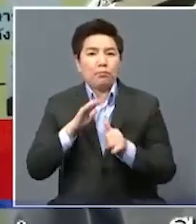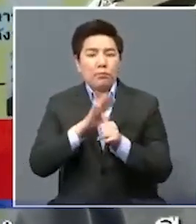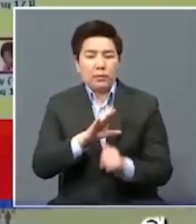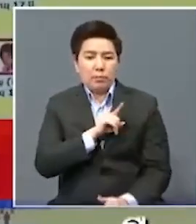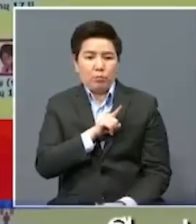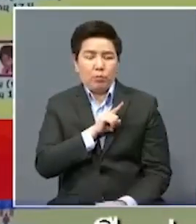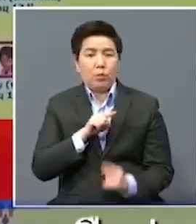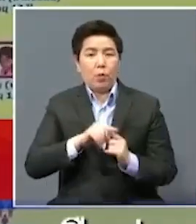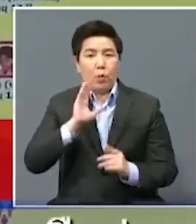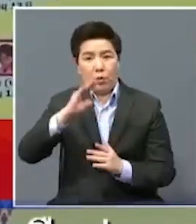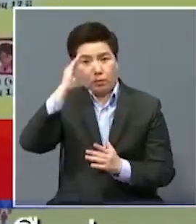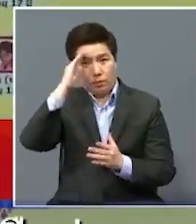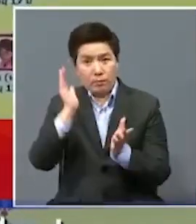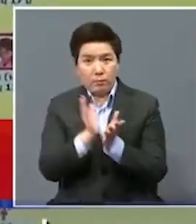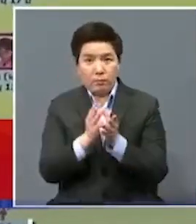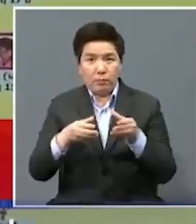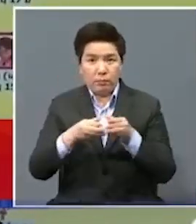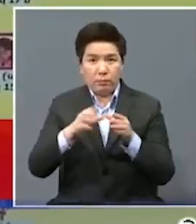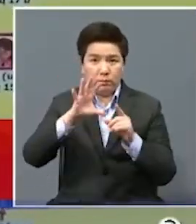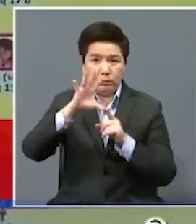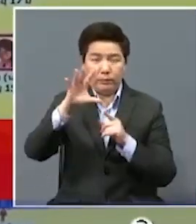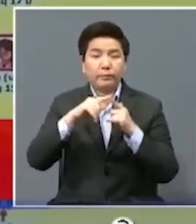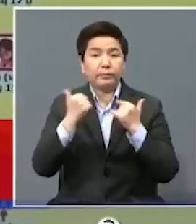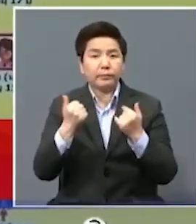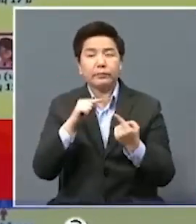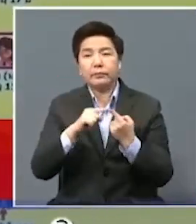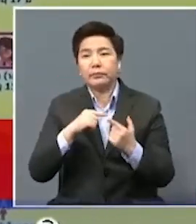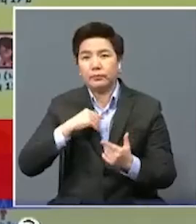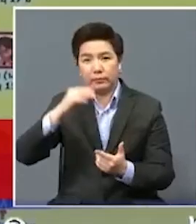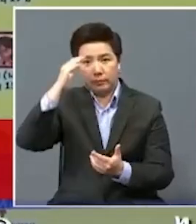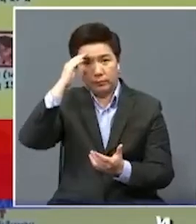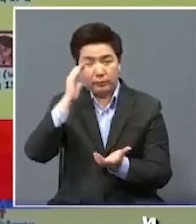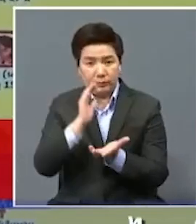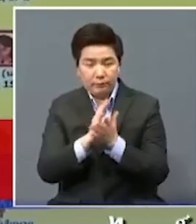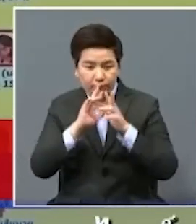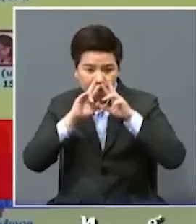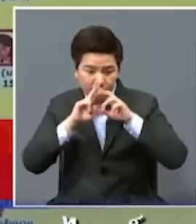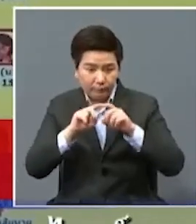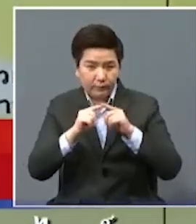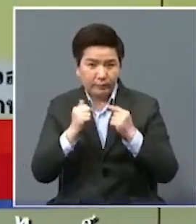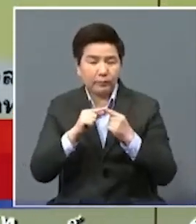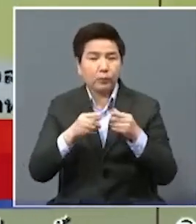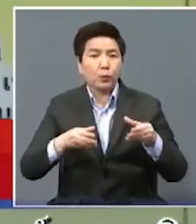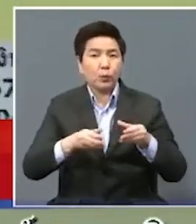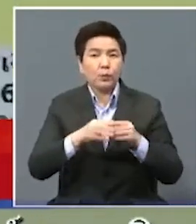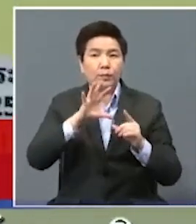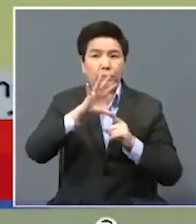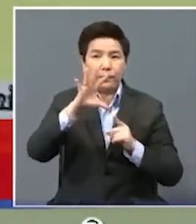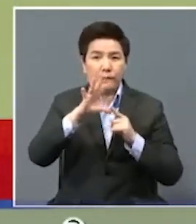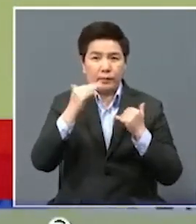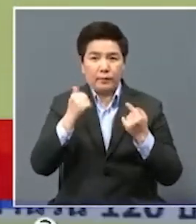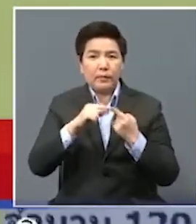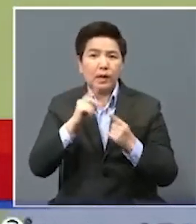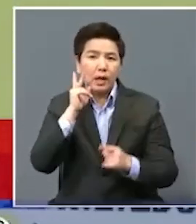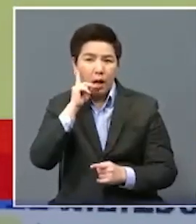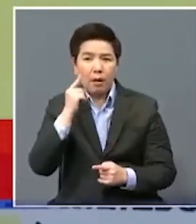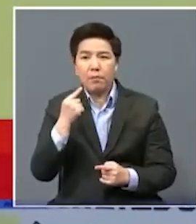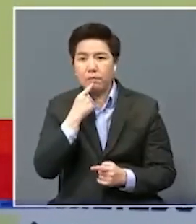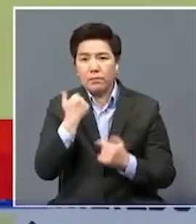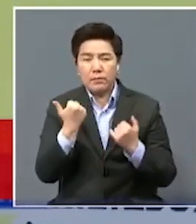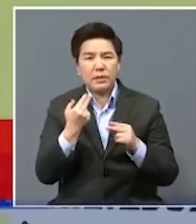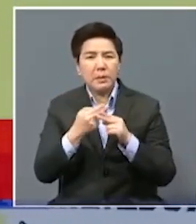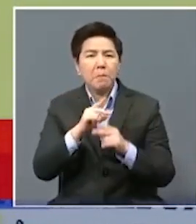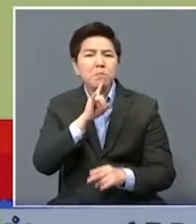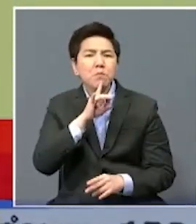ความรับผิดชอบของตำรวจภูธรภาค5สืบเนื่องจากกองบังคับการสืบสวนสอบสวนตำรวจภูธรภาค5ทราบว่ามีการเผย